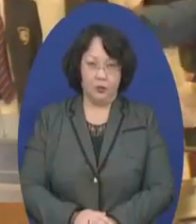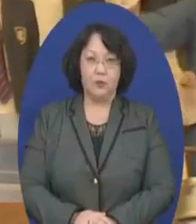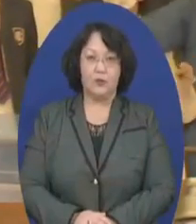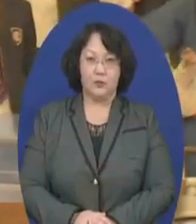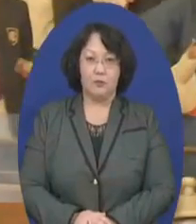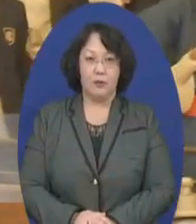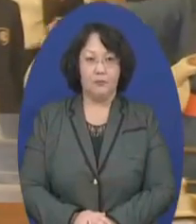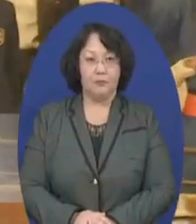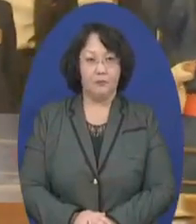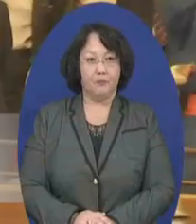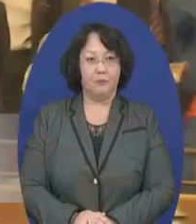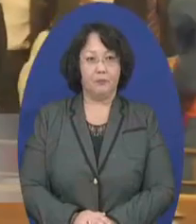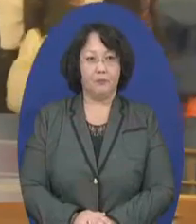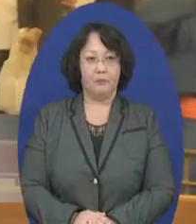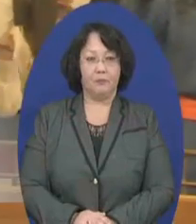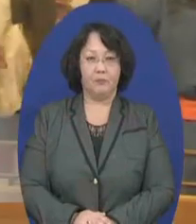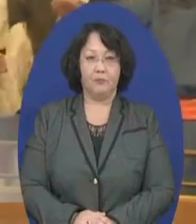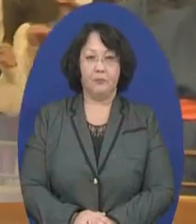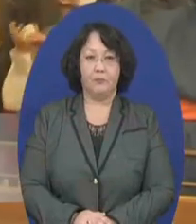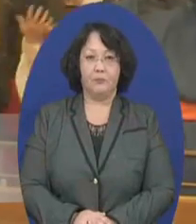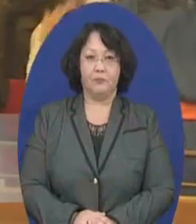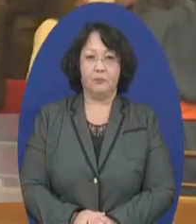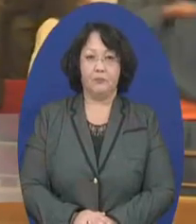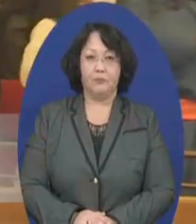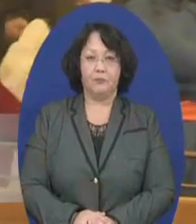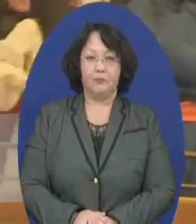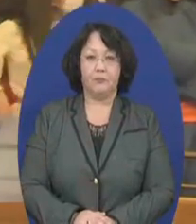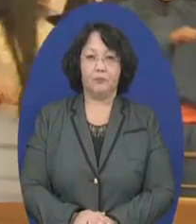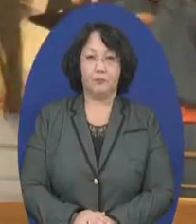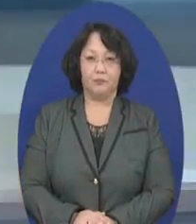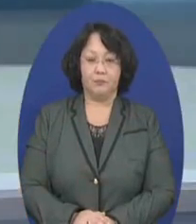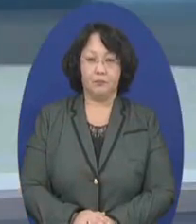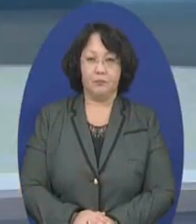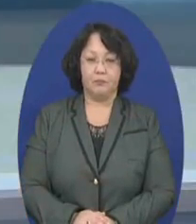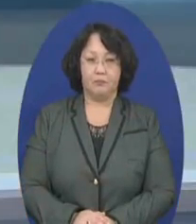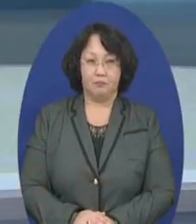Хүрэгцэн ирсэн зочдод тэр тусмаа 16 наснуудад Монголын үндэсний